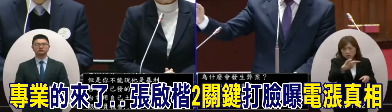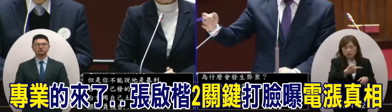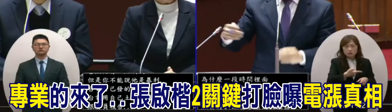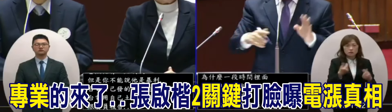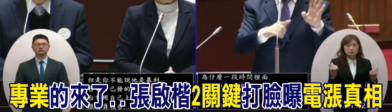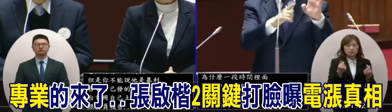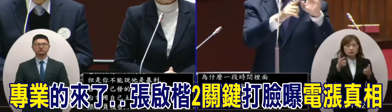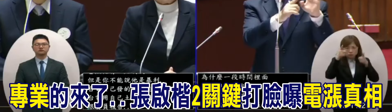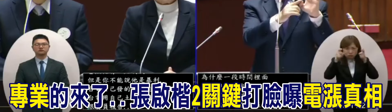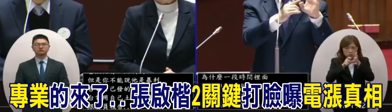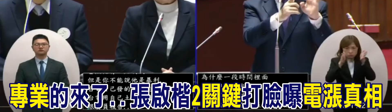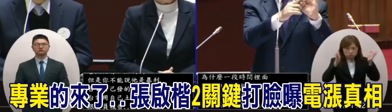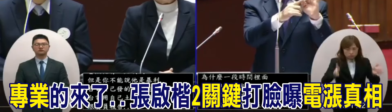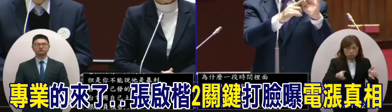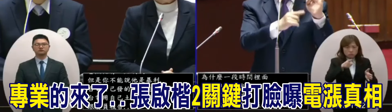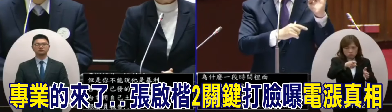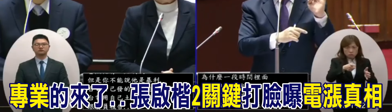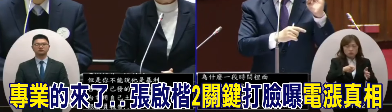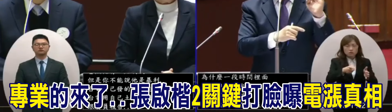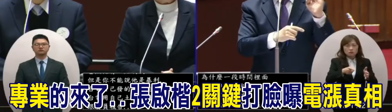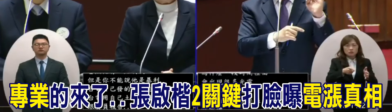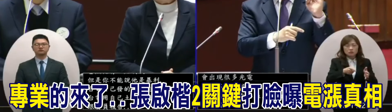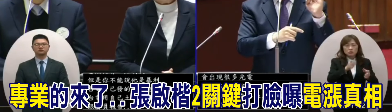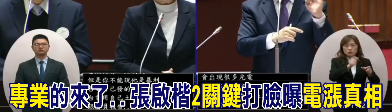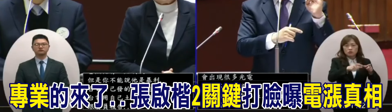公司发的年终奖金，它的红利。